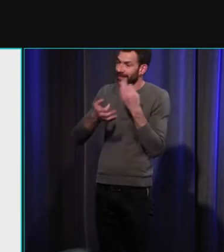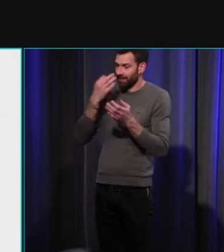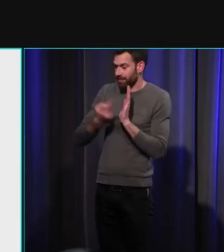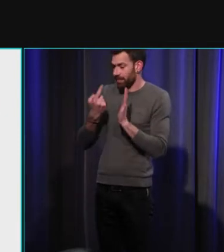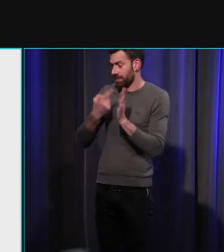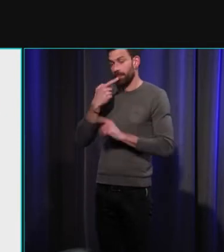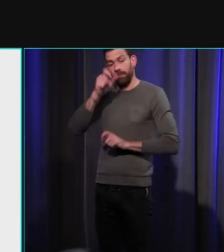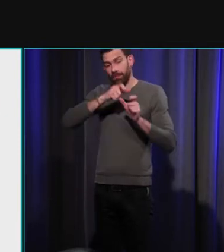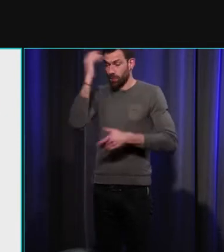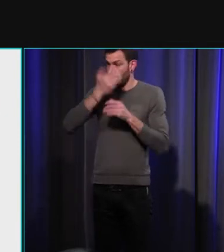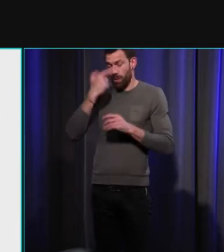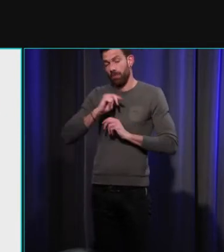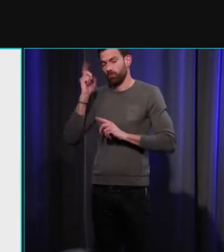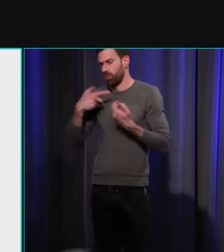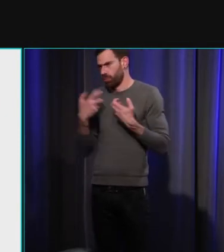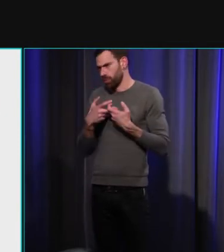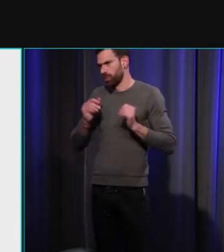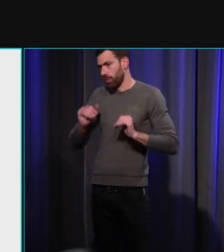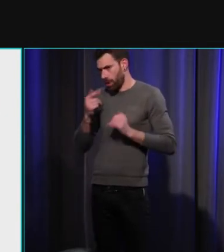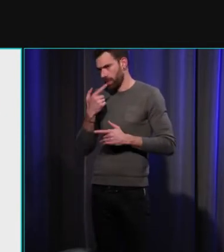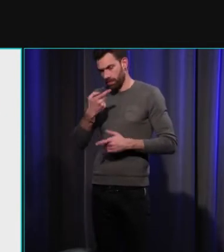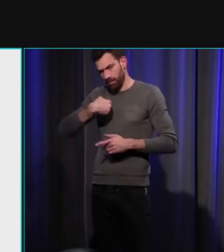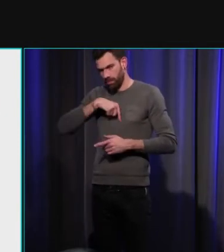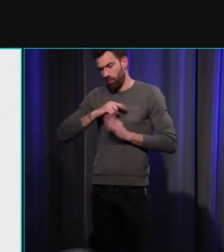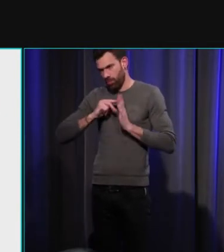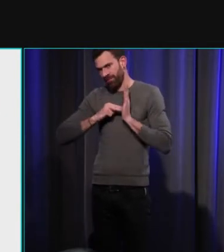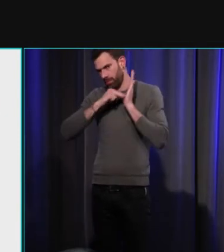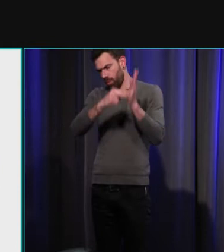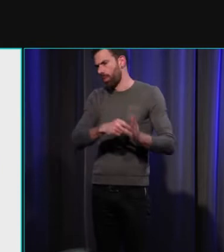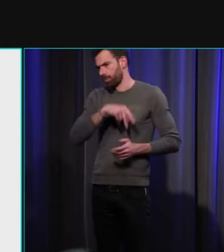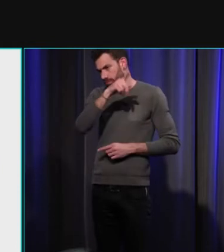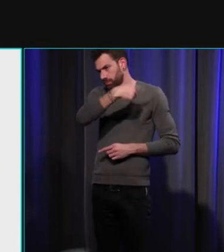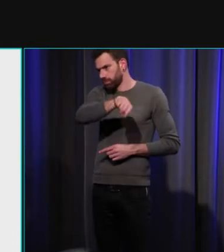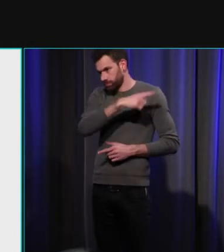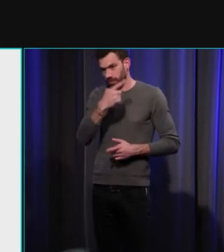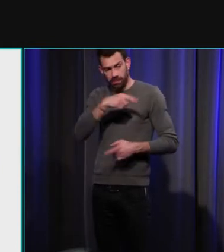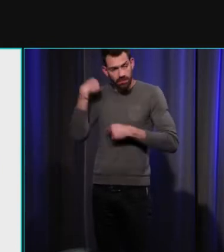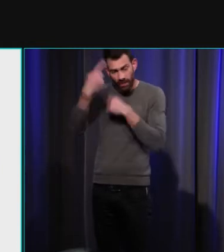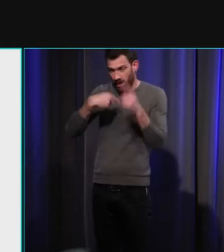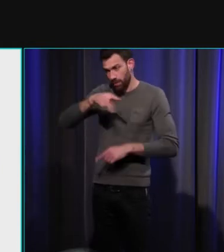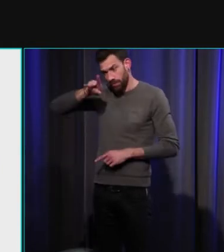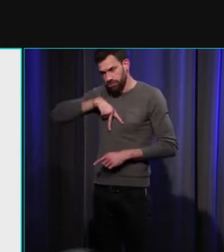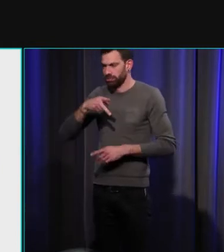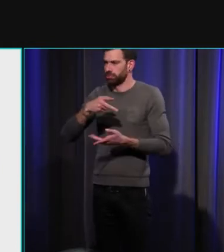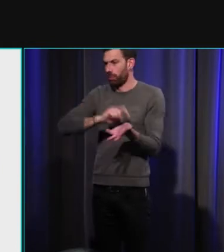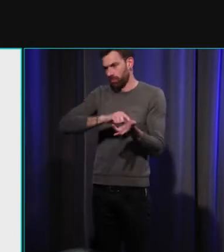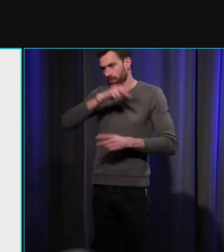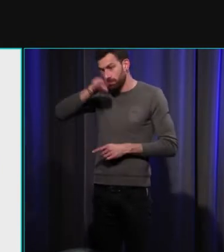du moyen âge nous ressemblent beaucoup nous leur devons beaucoup c'est une tradition c'est son aux racines et